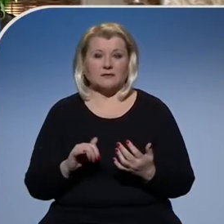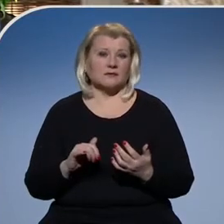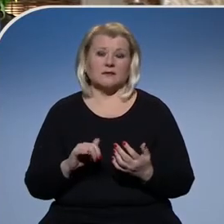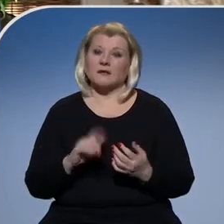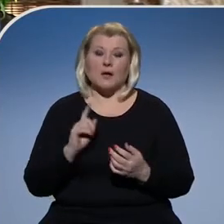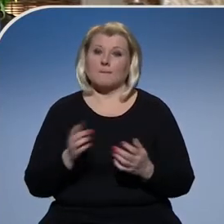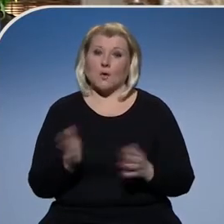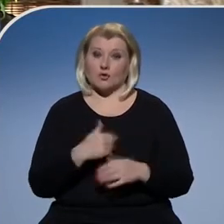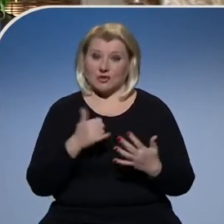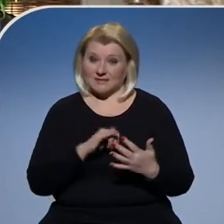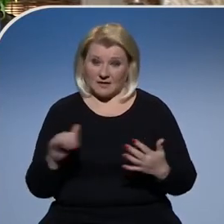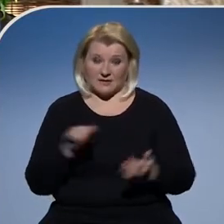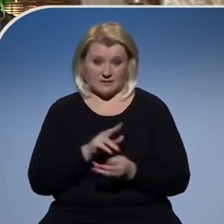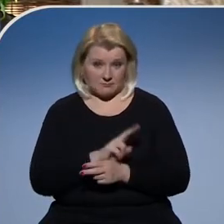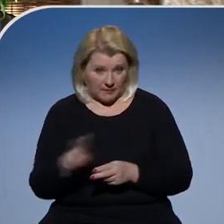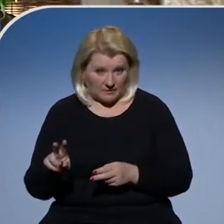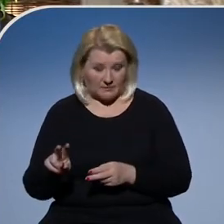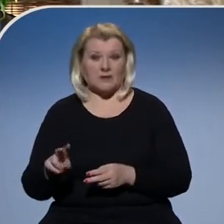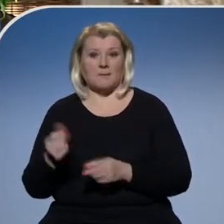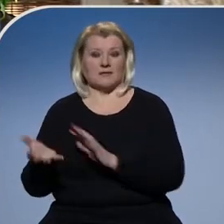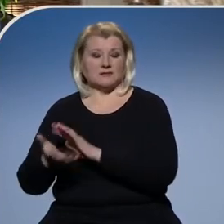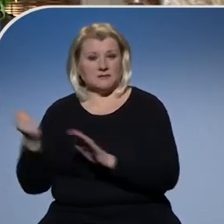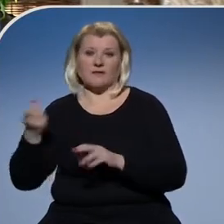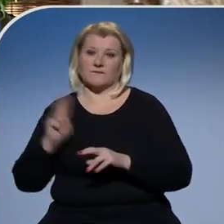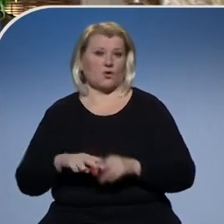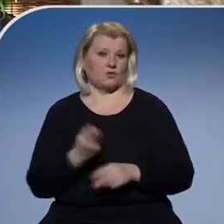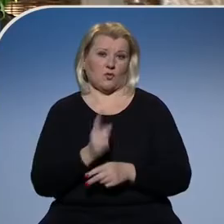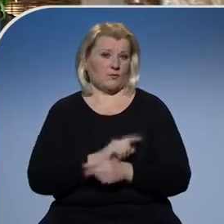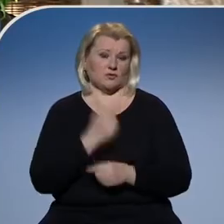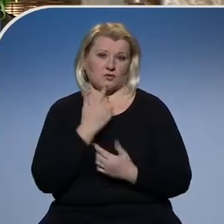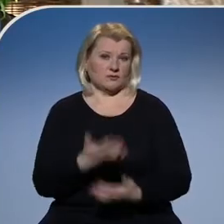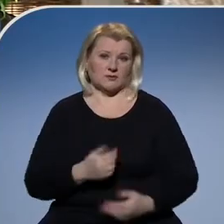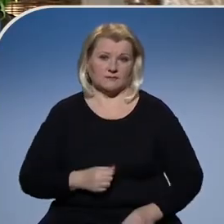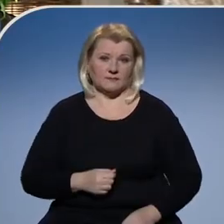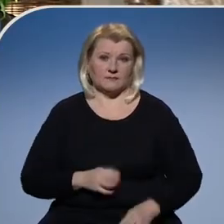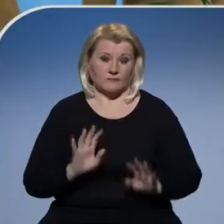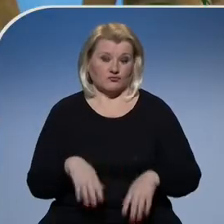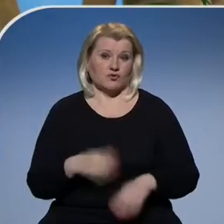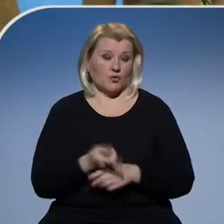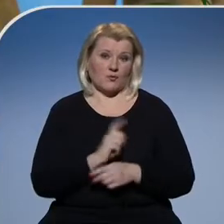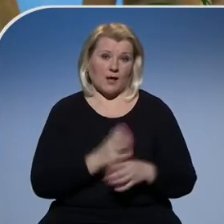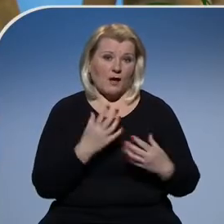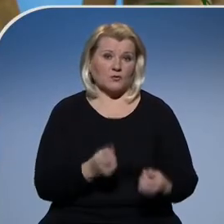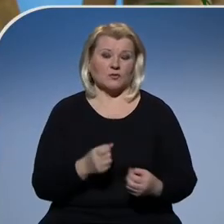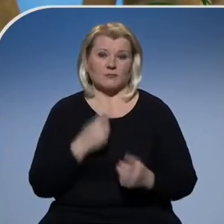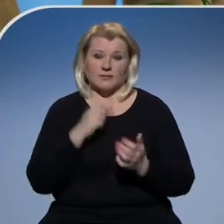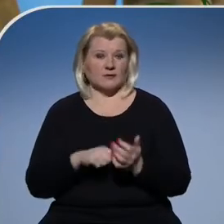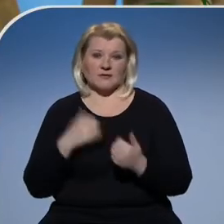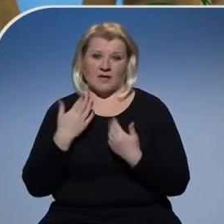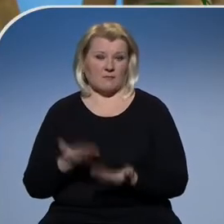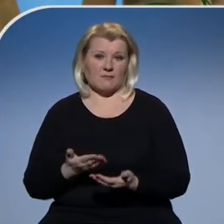možno si ty peníze vybrat a použít na cokoliv. Přesně tak, můžete na to, za to nakoupit i auto, není tam žádný účel